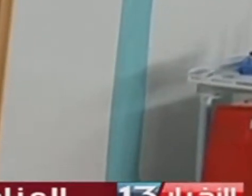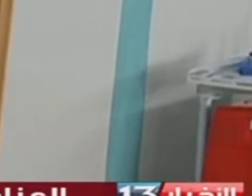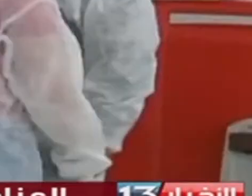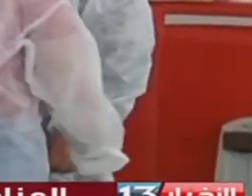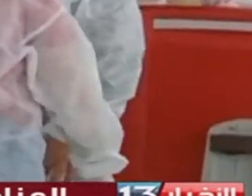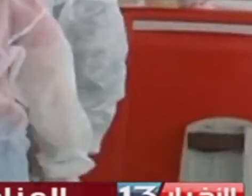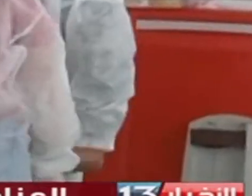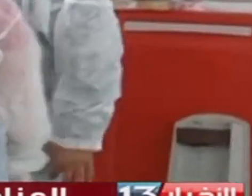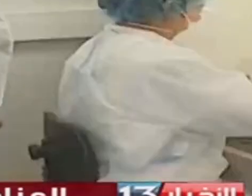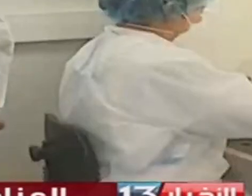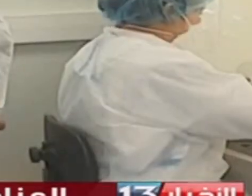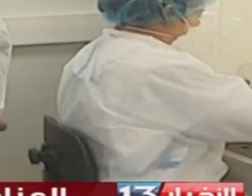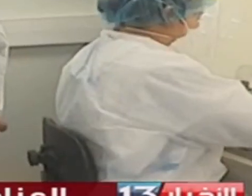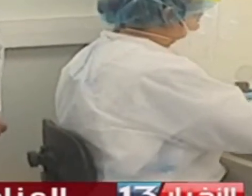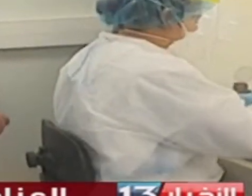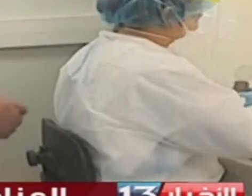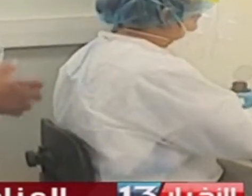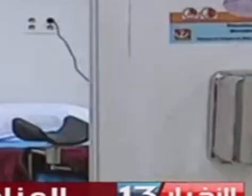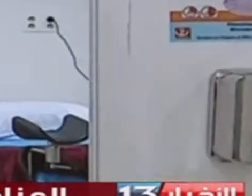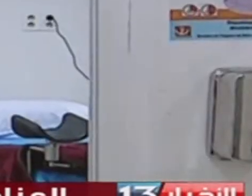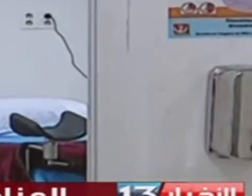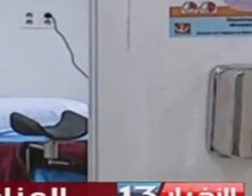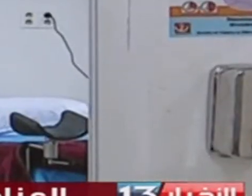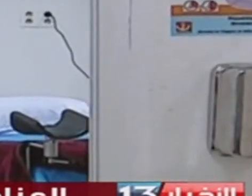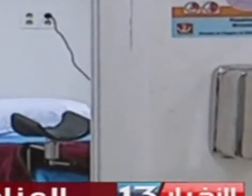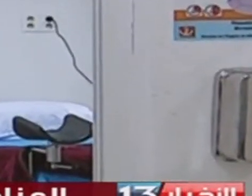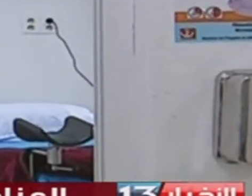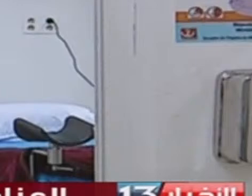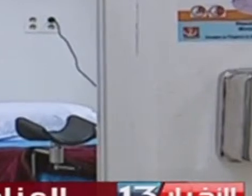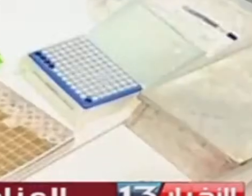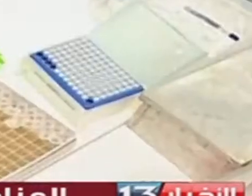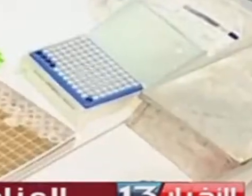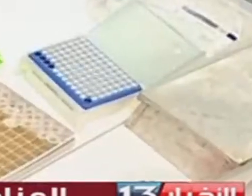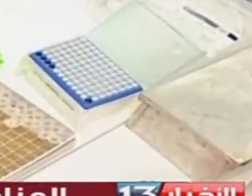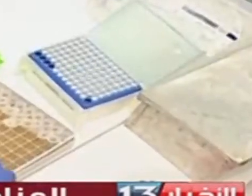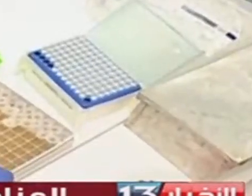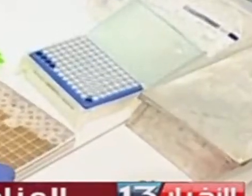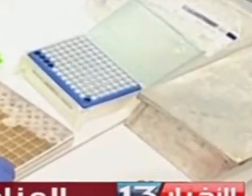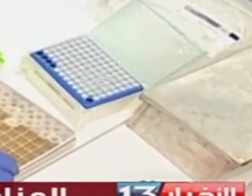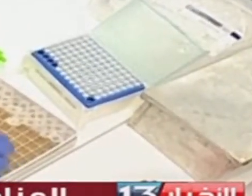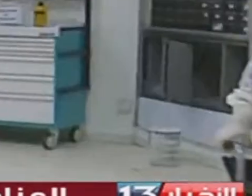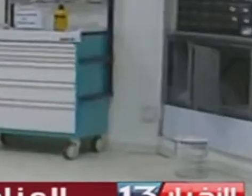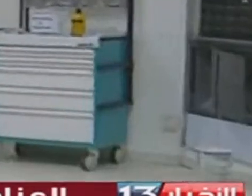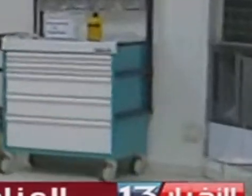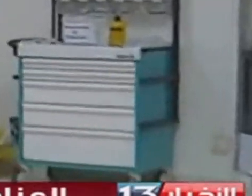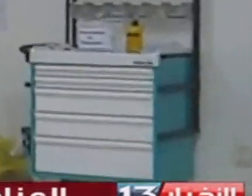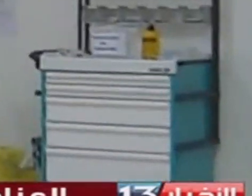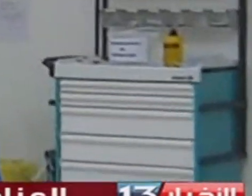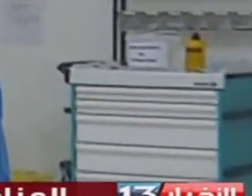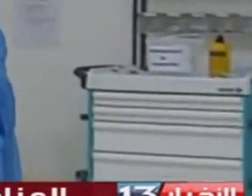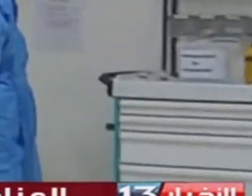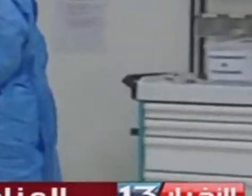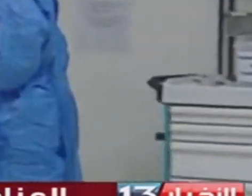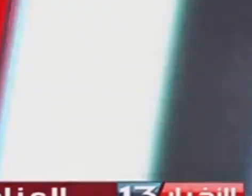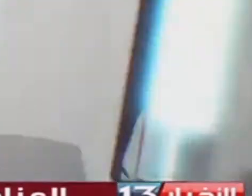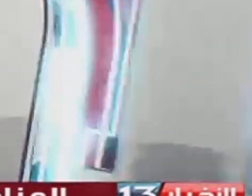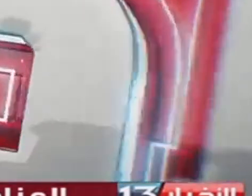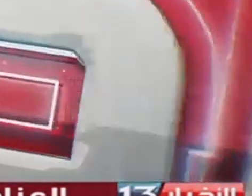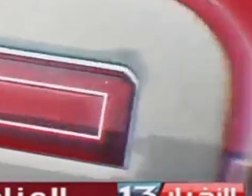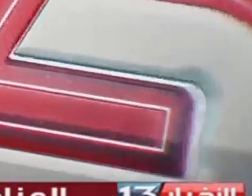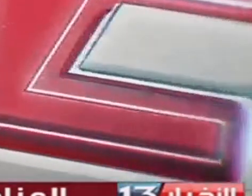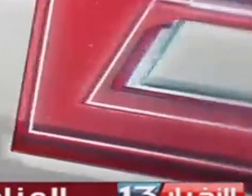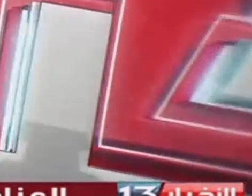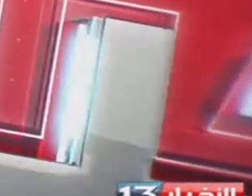اللوجيستيه التي تشهدها عديد الولايات واخر حصيله للضحايا تكشف عن مائه وخمس وحياته واكثر من الفين وثلاثمائه